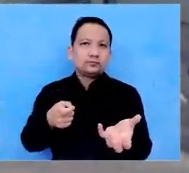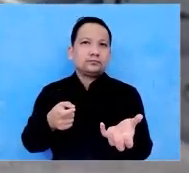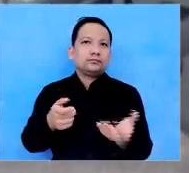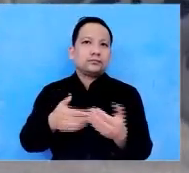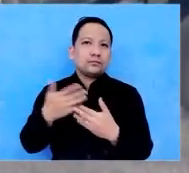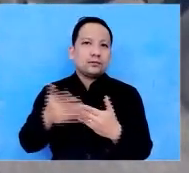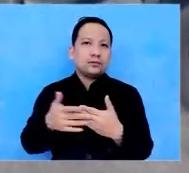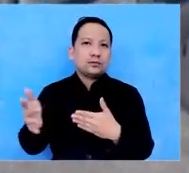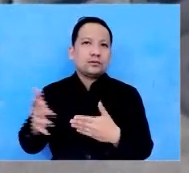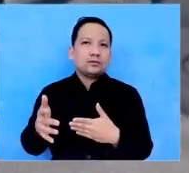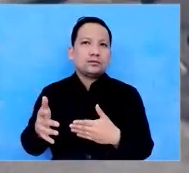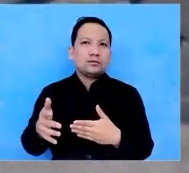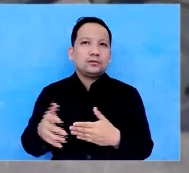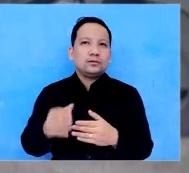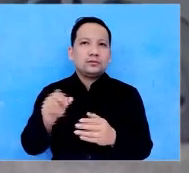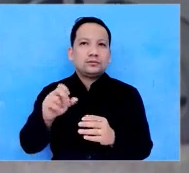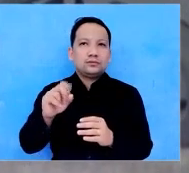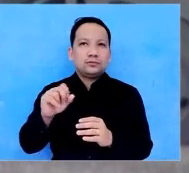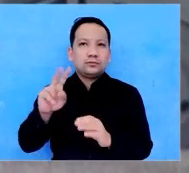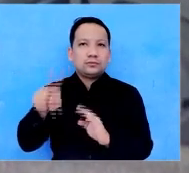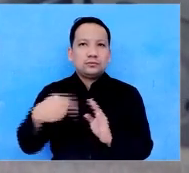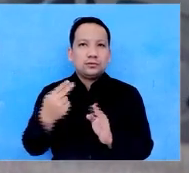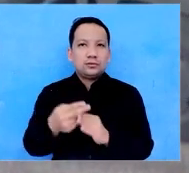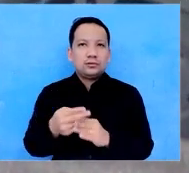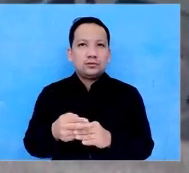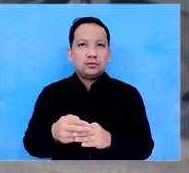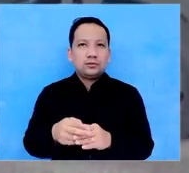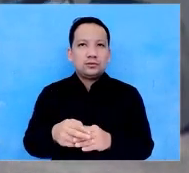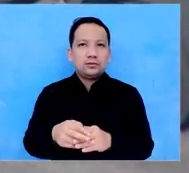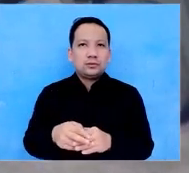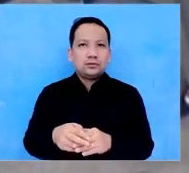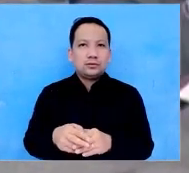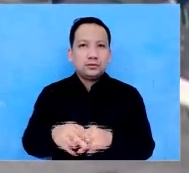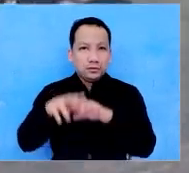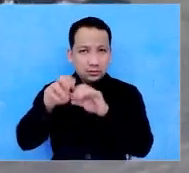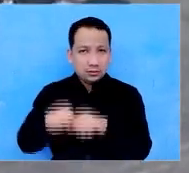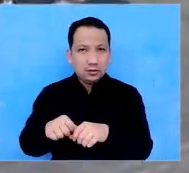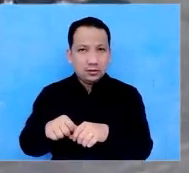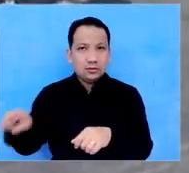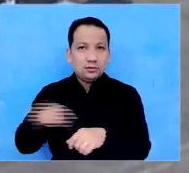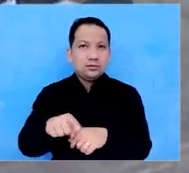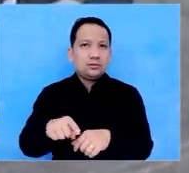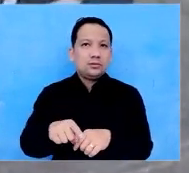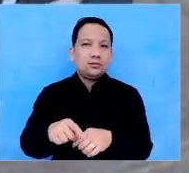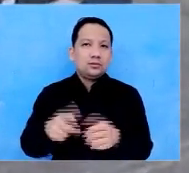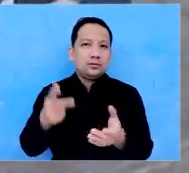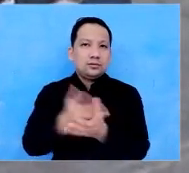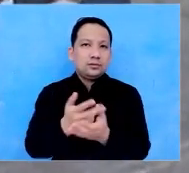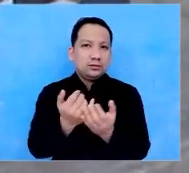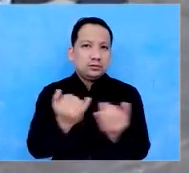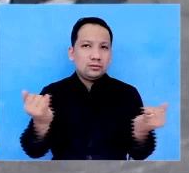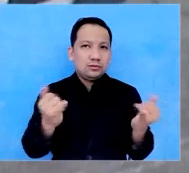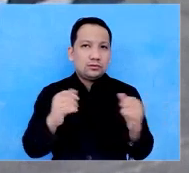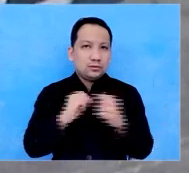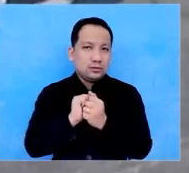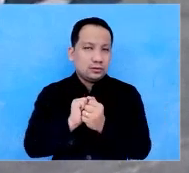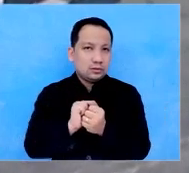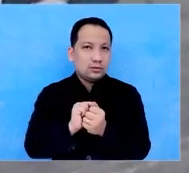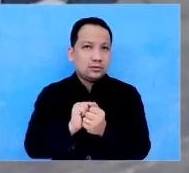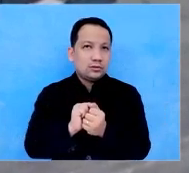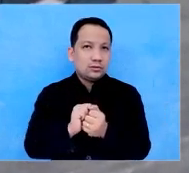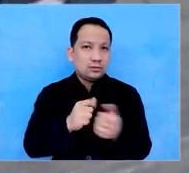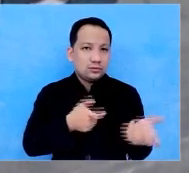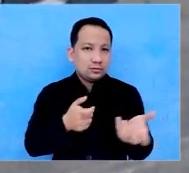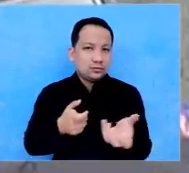naman ang mahigit 12 oras na manhunt, na-corner ng mga pulis sa parking lot ang isang individual na sangkot umano sa mass